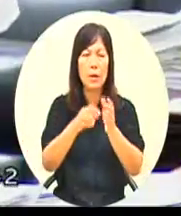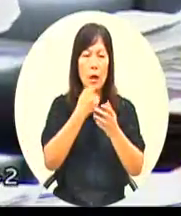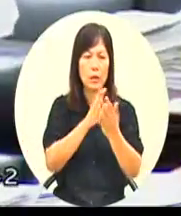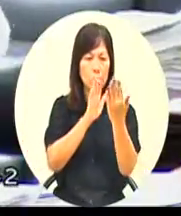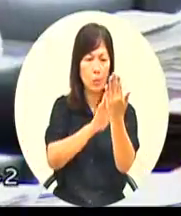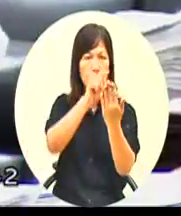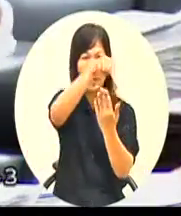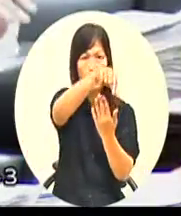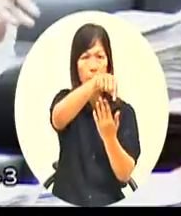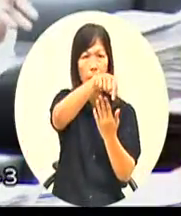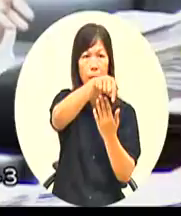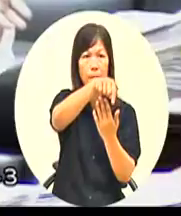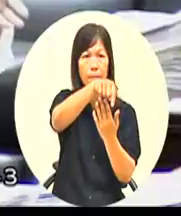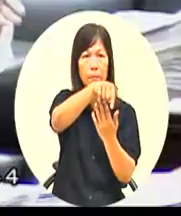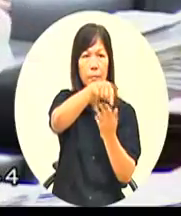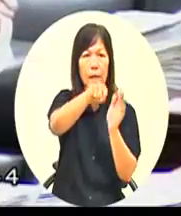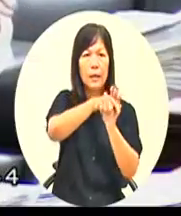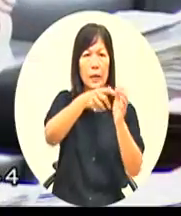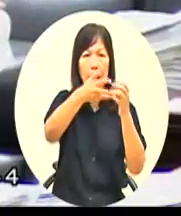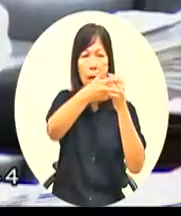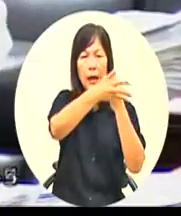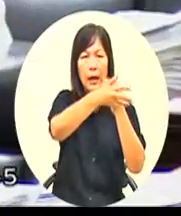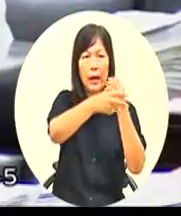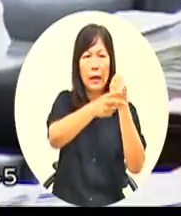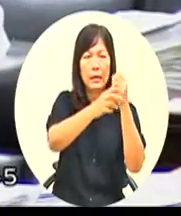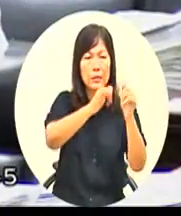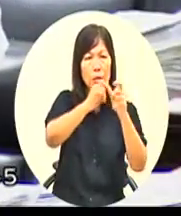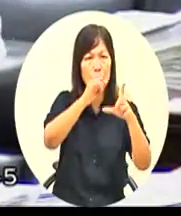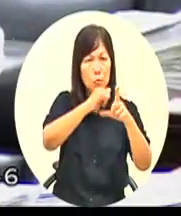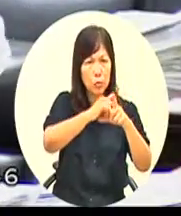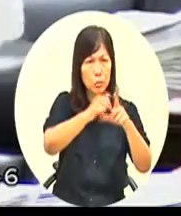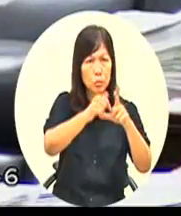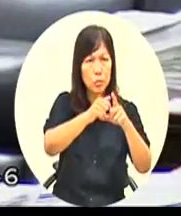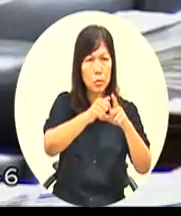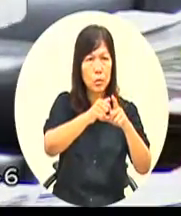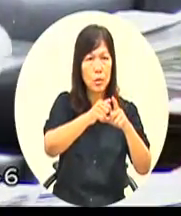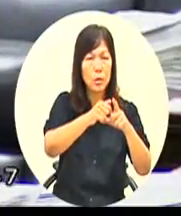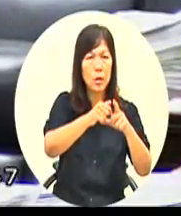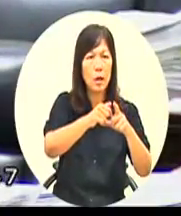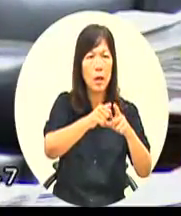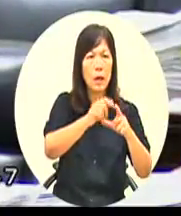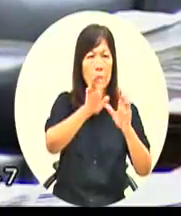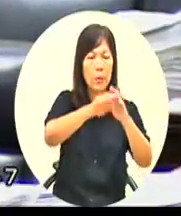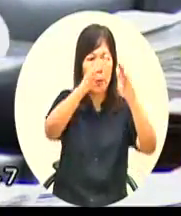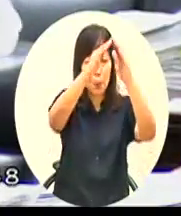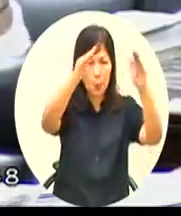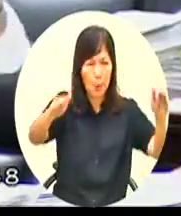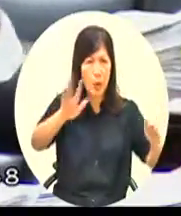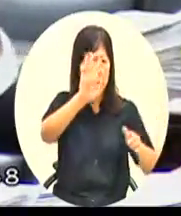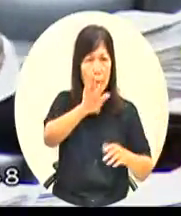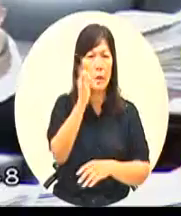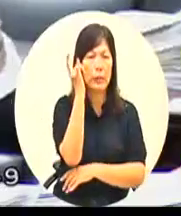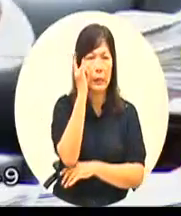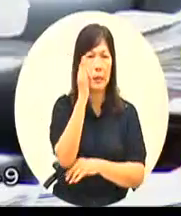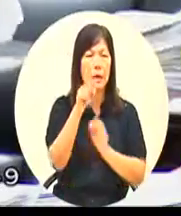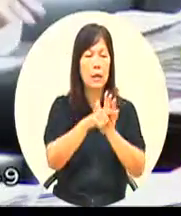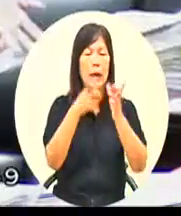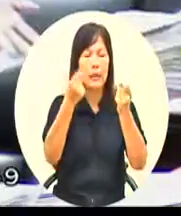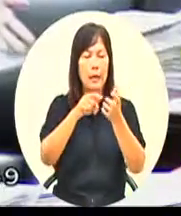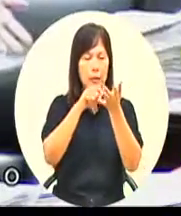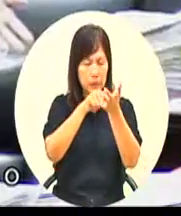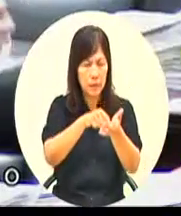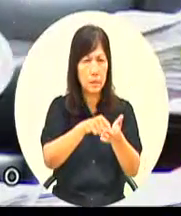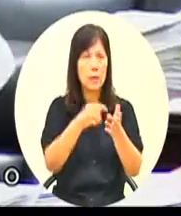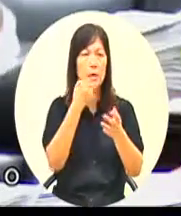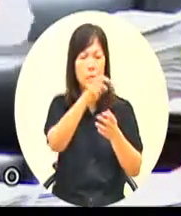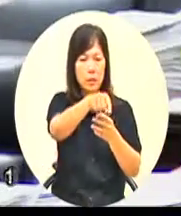是海盛里的社区，翠峰社区有做一个候车亭，就是当时同时申请，但是对面